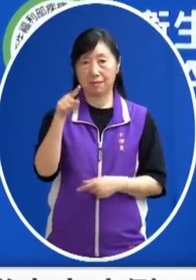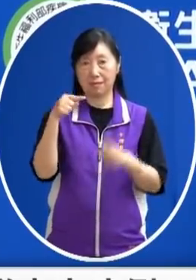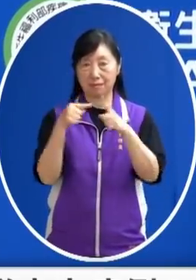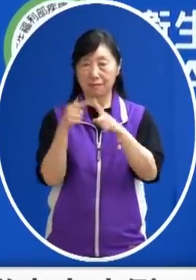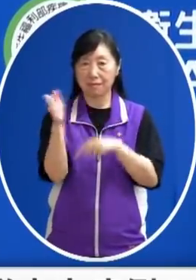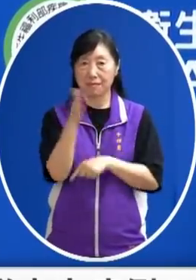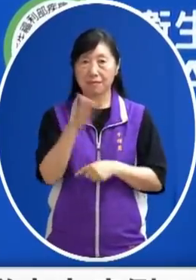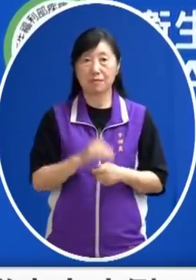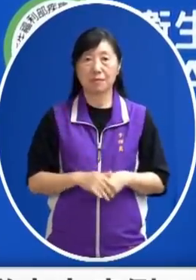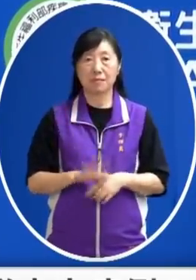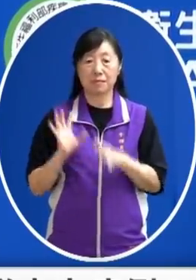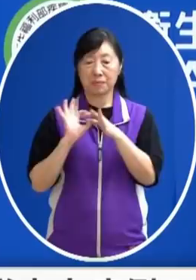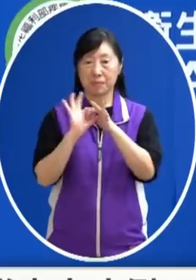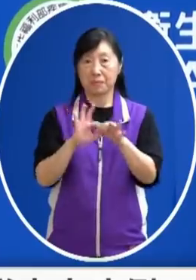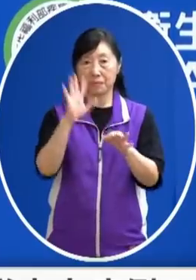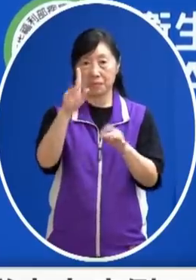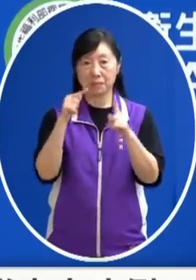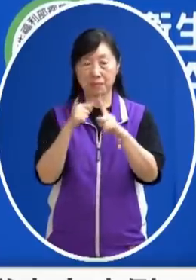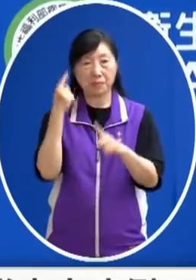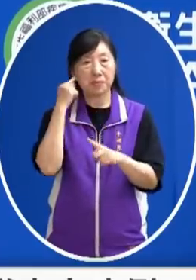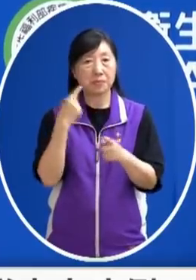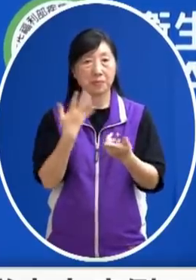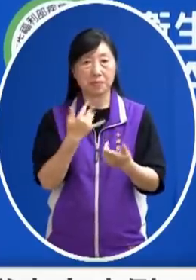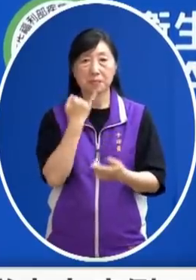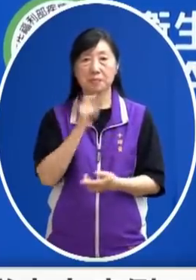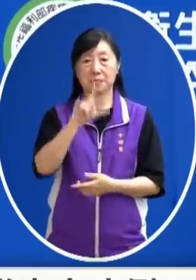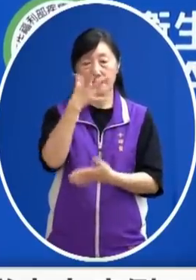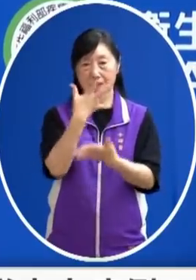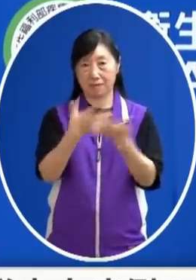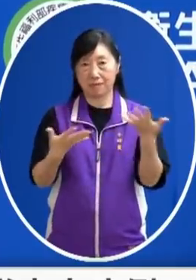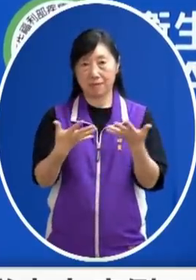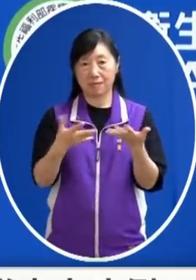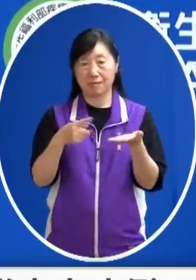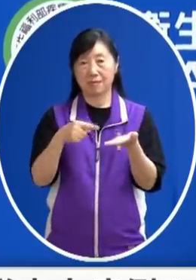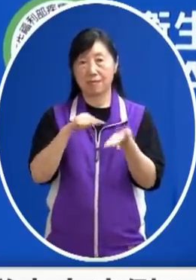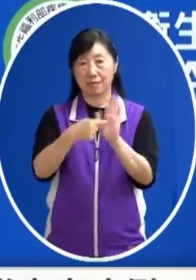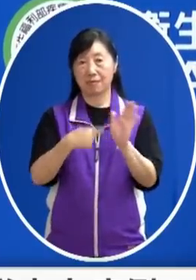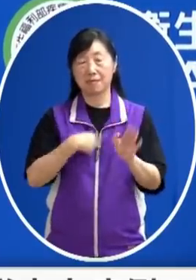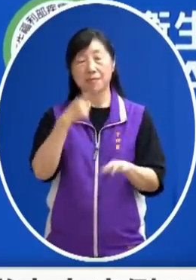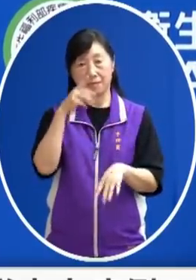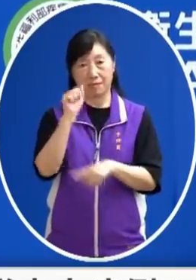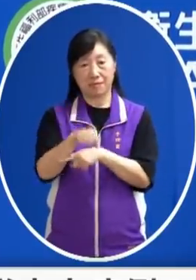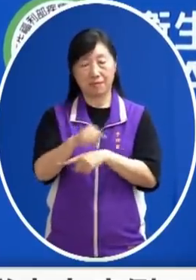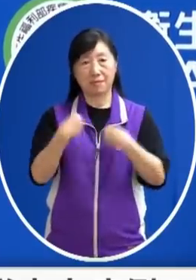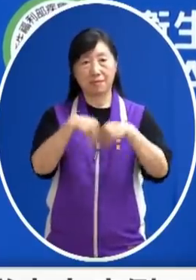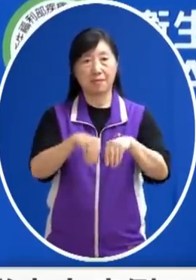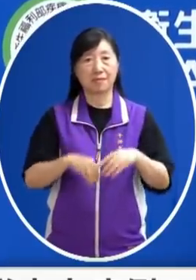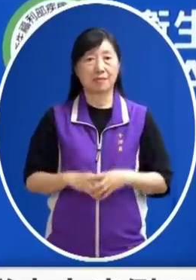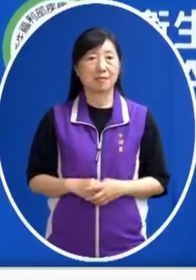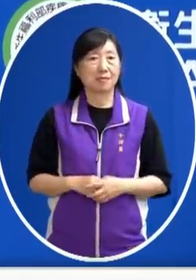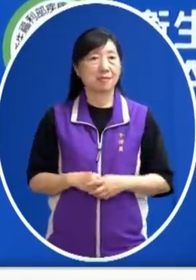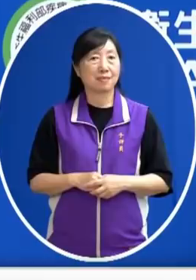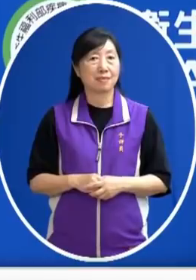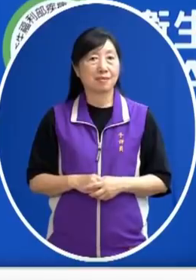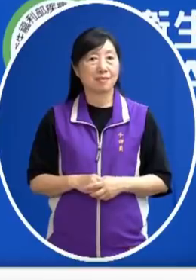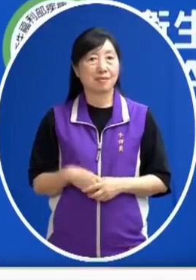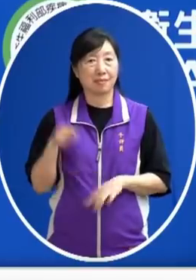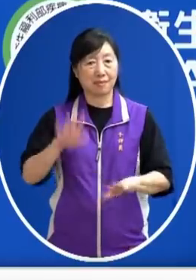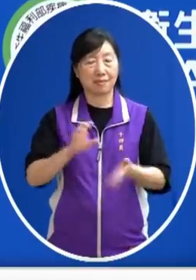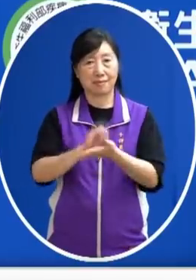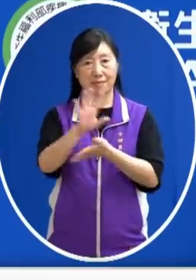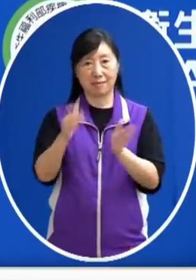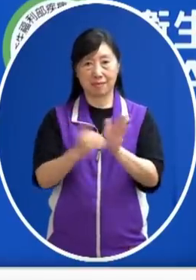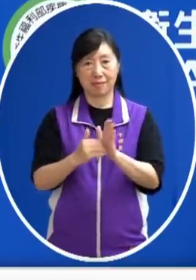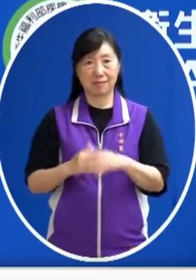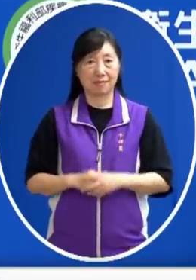那我们持续哈，大家有心意的哈可以上网哈去表达大家的心意。好，那以上今天的报